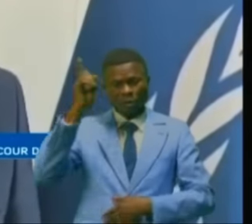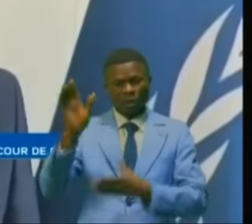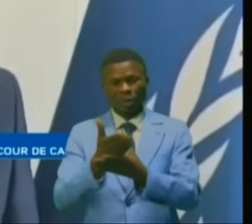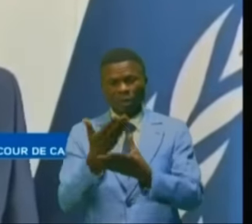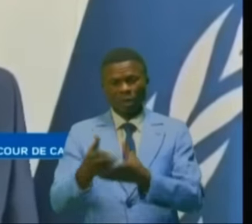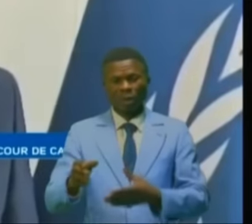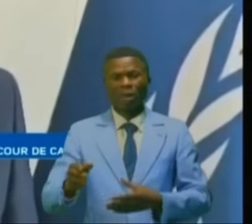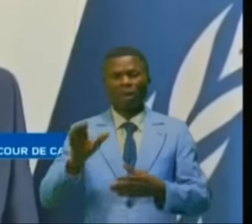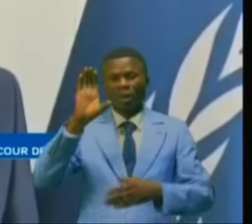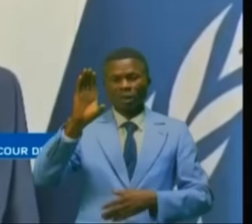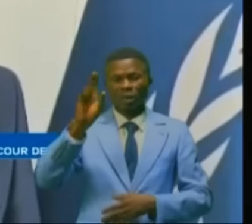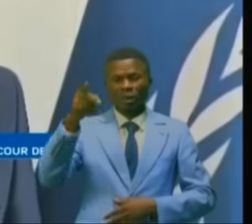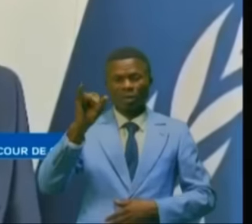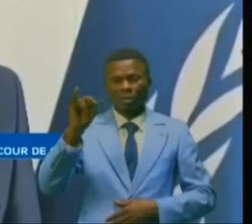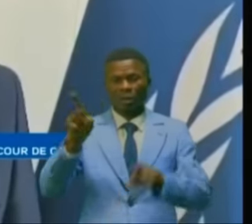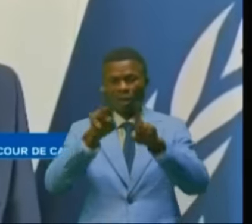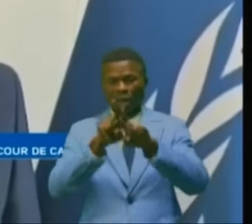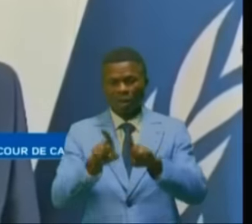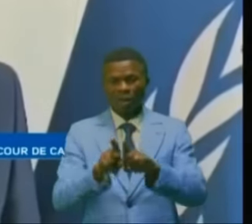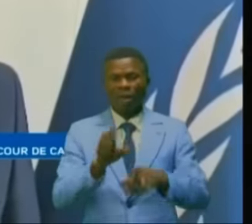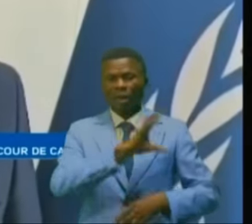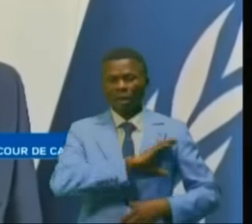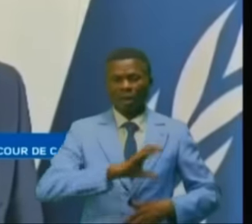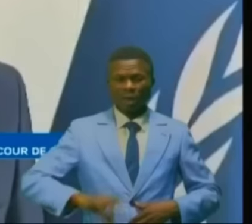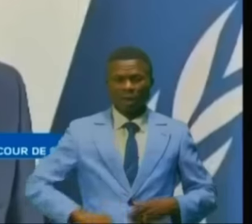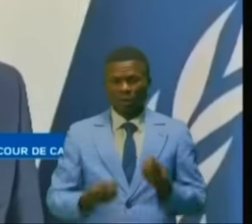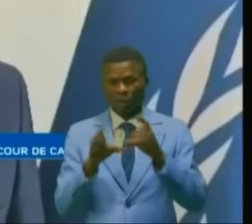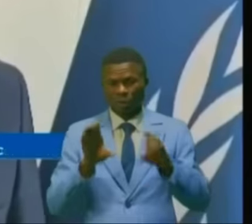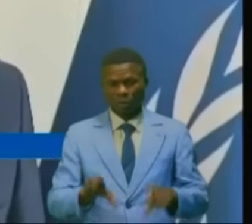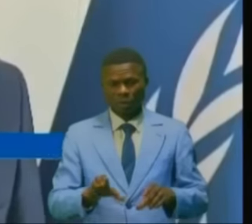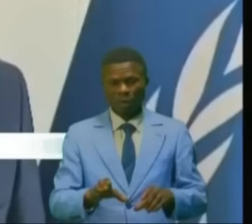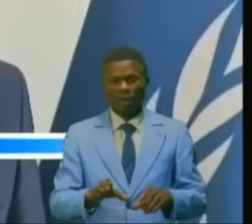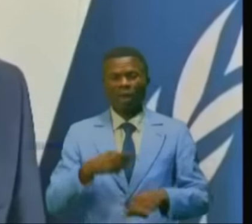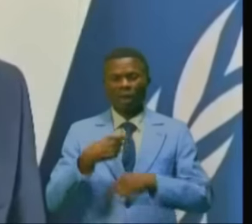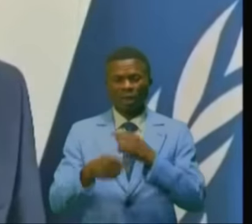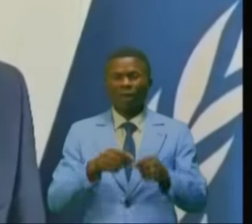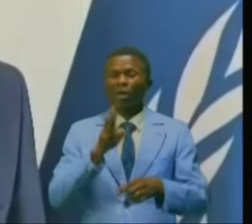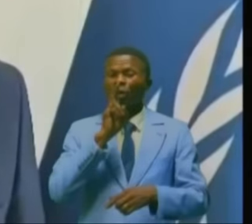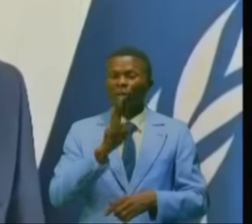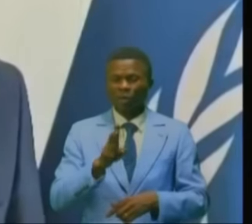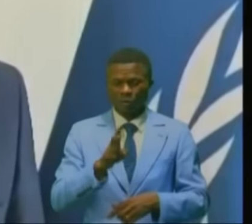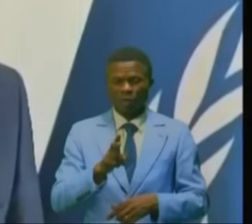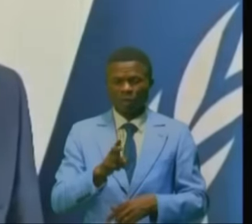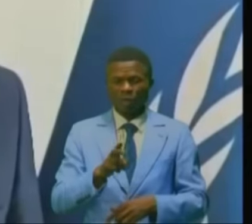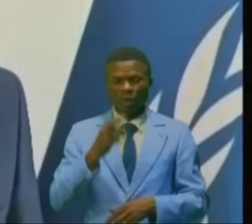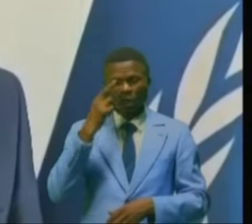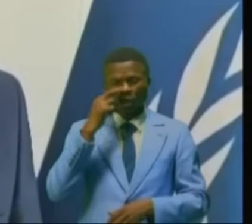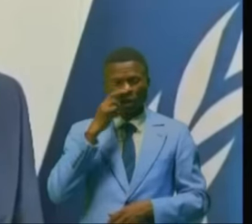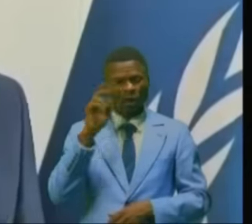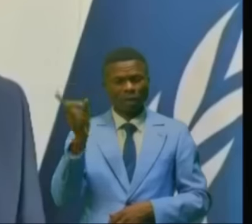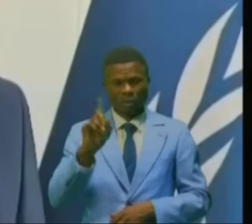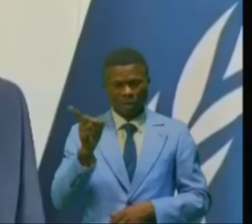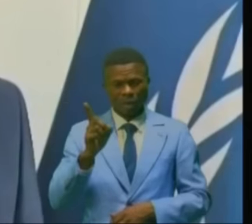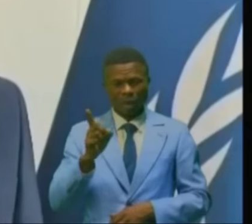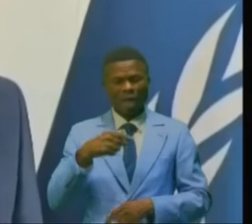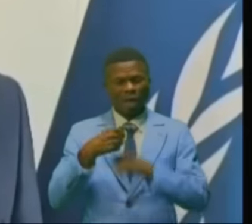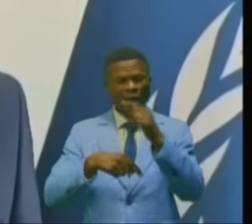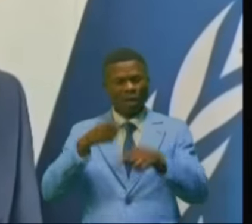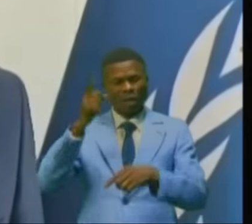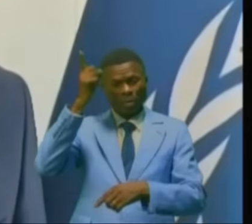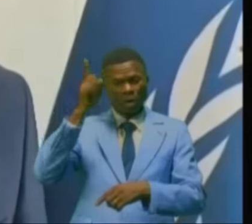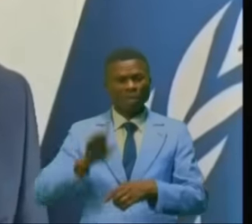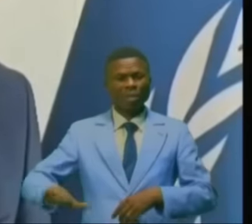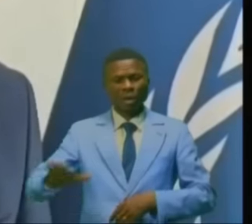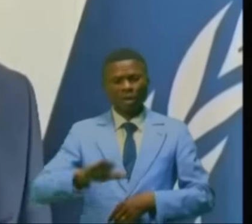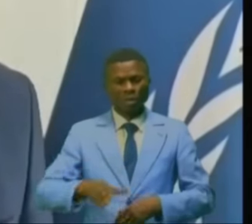CPI et la RDC, c'est une réalité, étant donné que nous avons été le premier pays à donner de